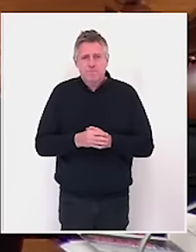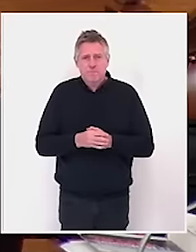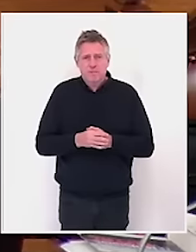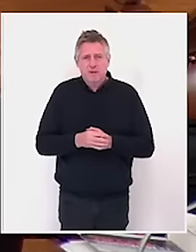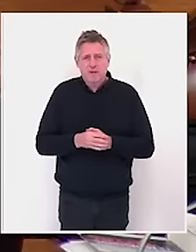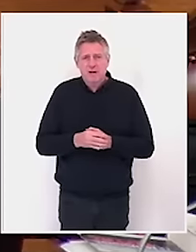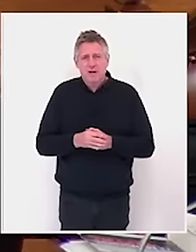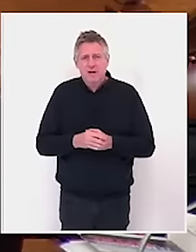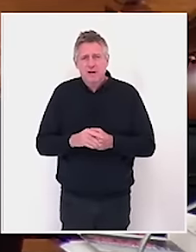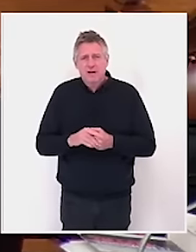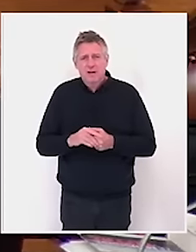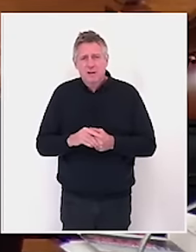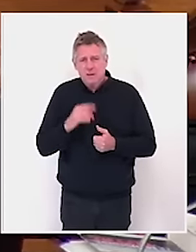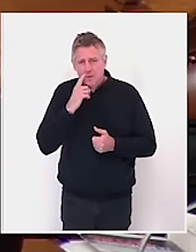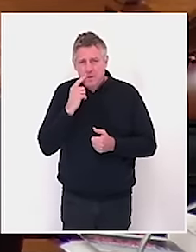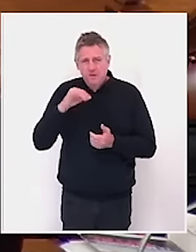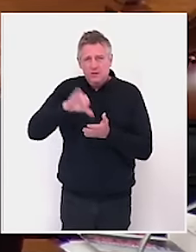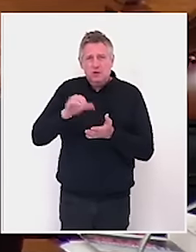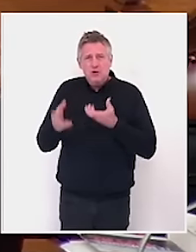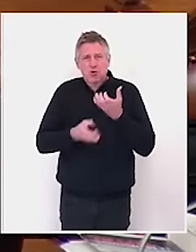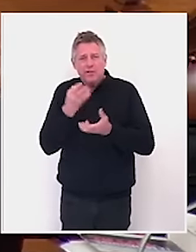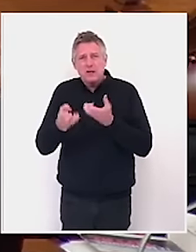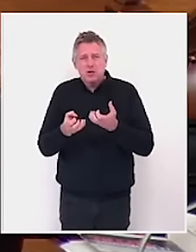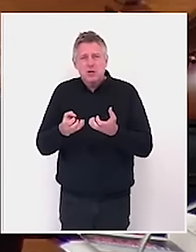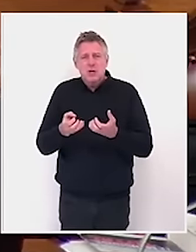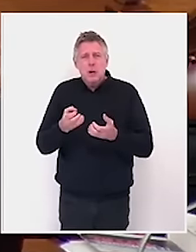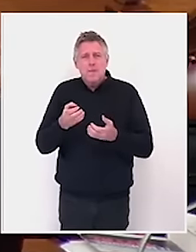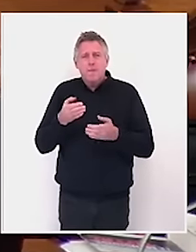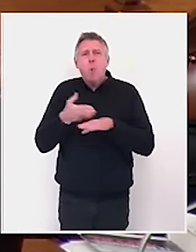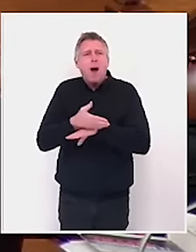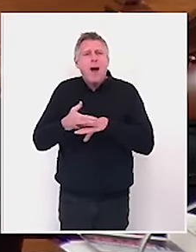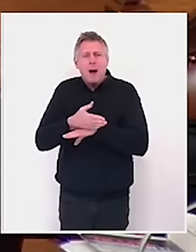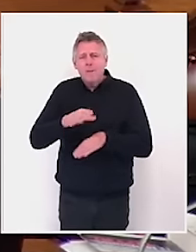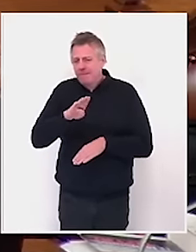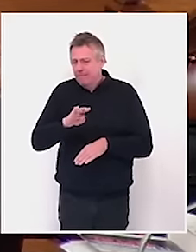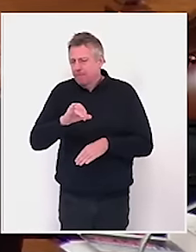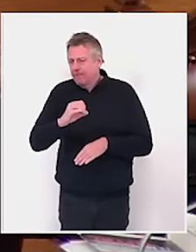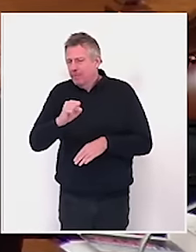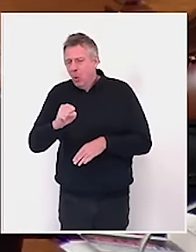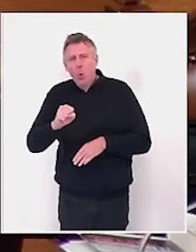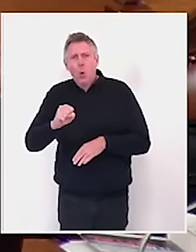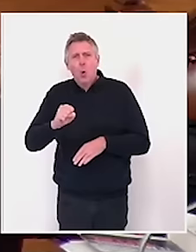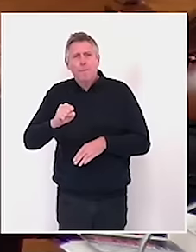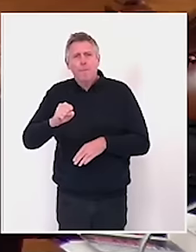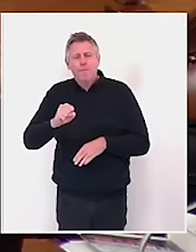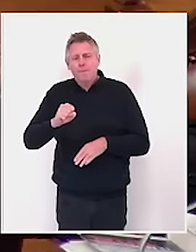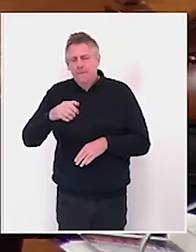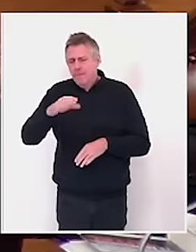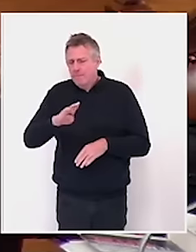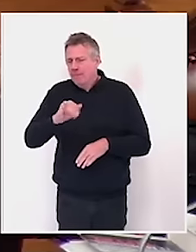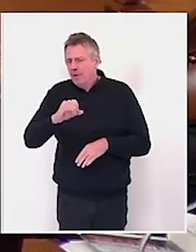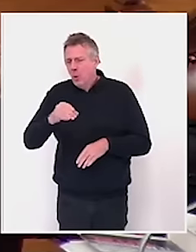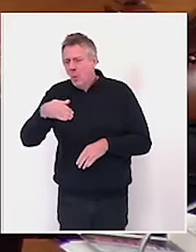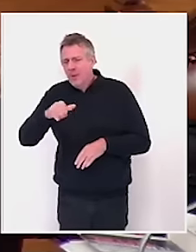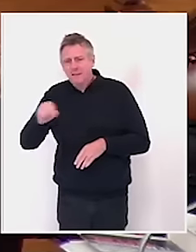il y a une centrale de chauffage à bois, biomasse. Et j'ai envoyé des courriers à Monsieur Jean-Jean,